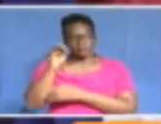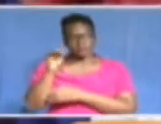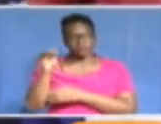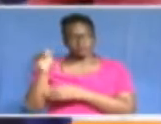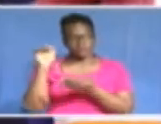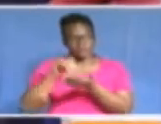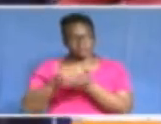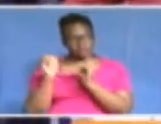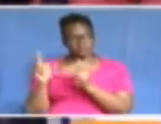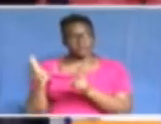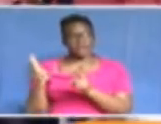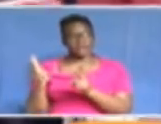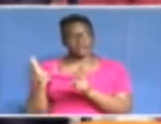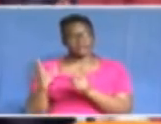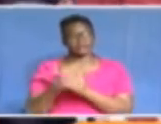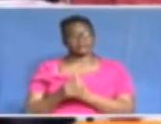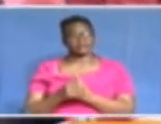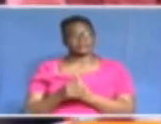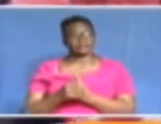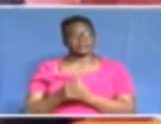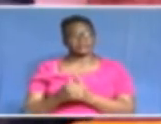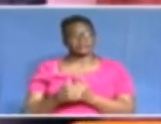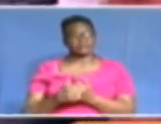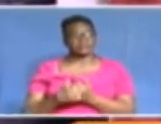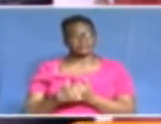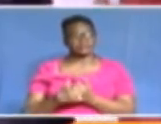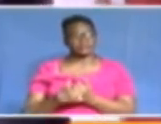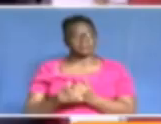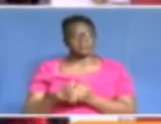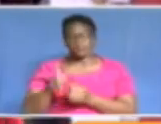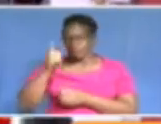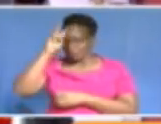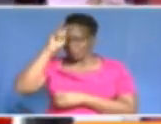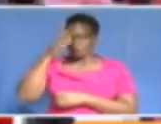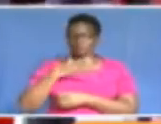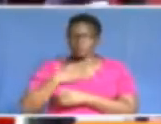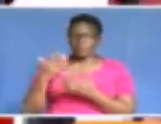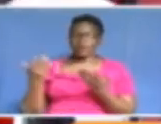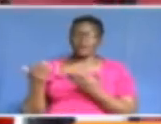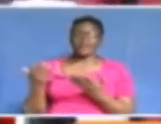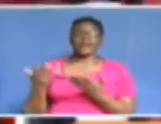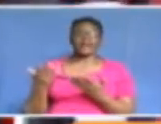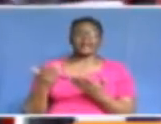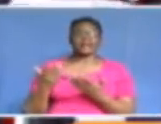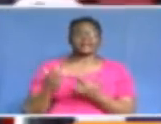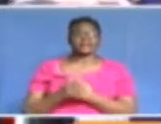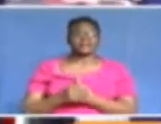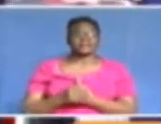Bas. Mtupatie mbuzi yetu jameni. Sisi hatutaki kesi na nyinyi.